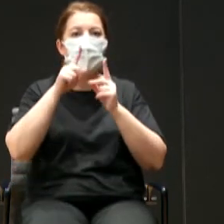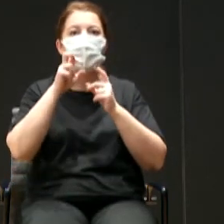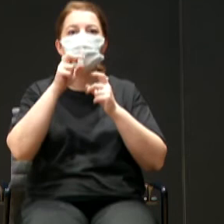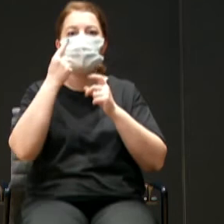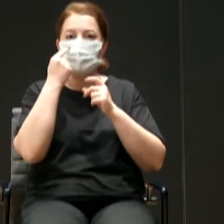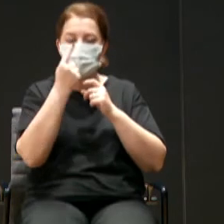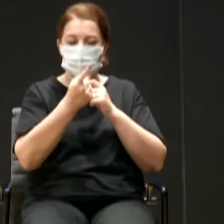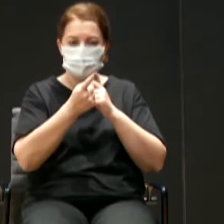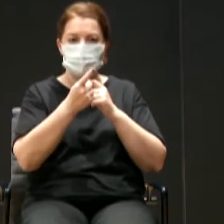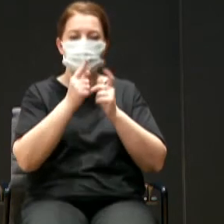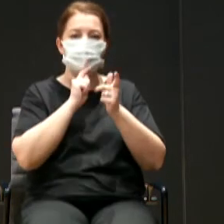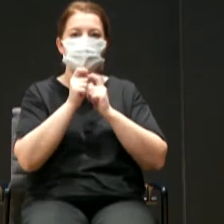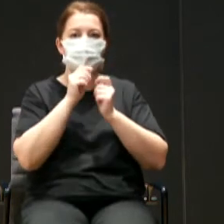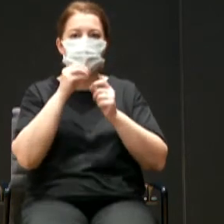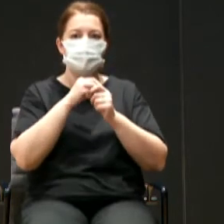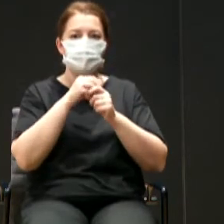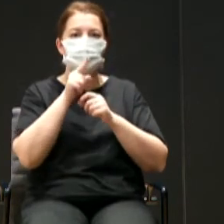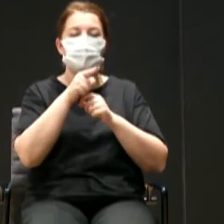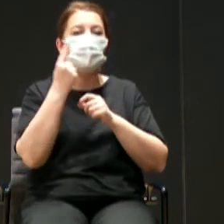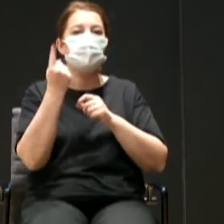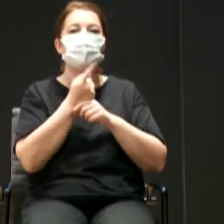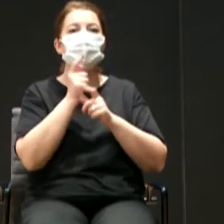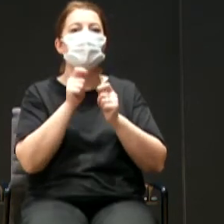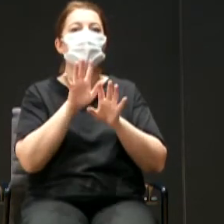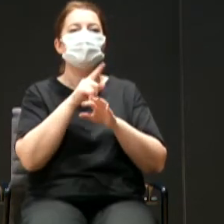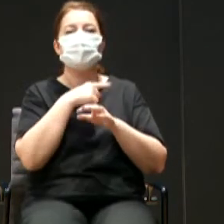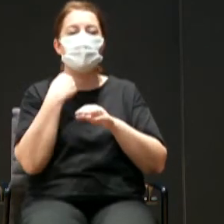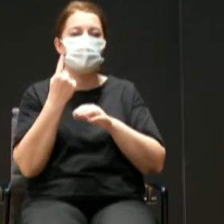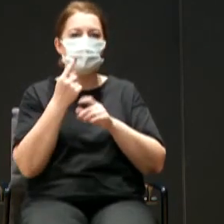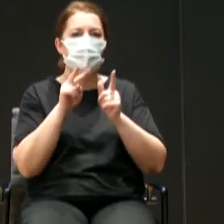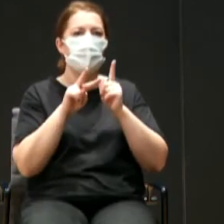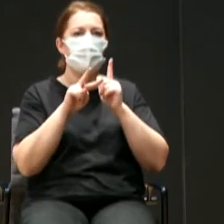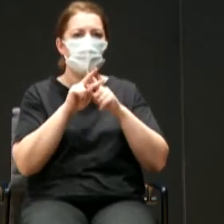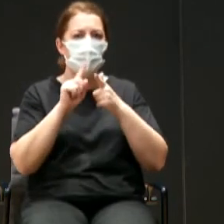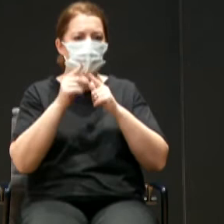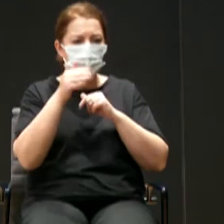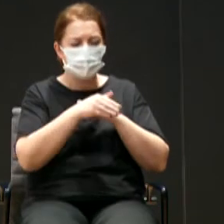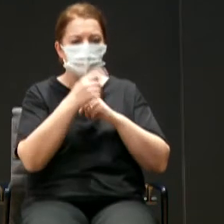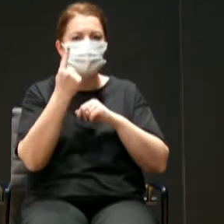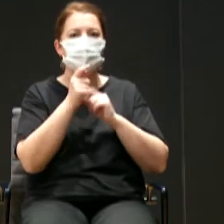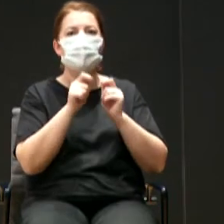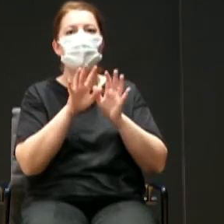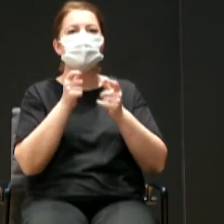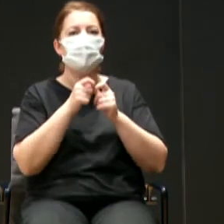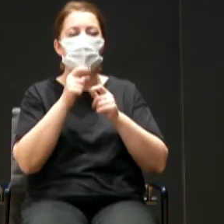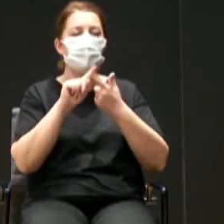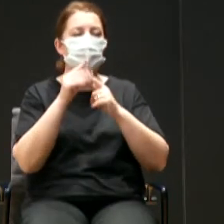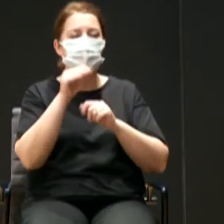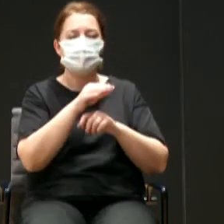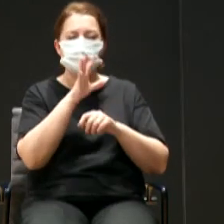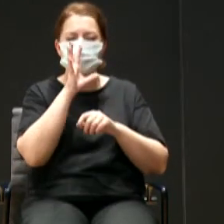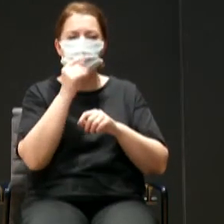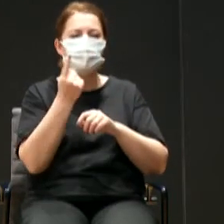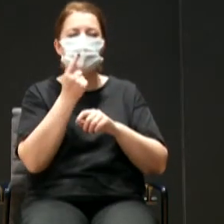burada herhangi bir şey yapılamaz. Asla A partisi de gelse yapamaz, B partisi de gelse yapamaz. Kimse yapamaz.